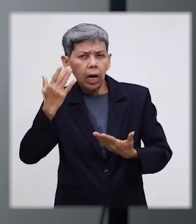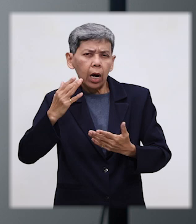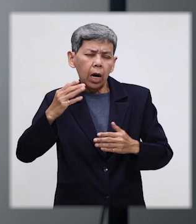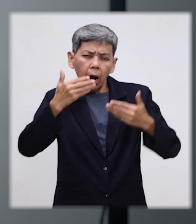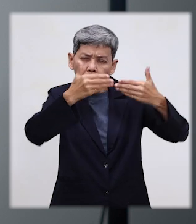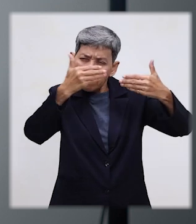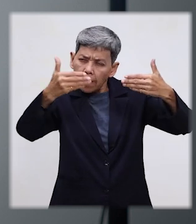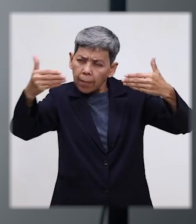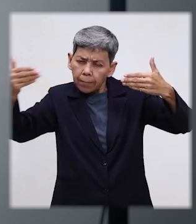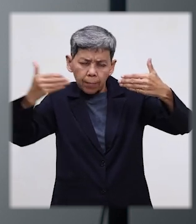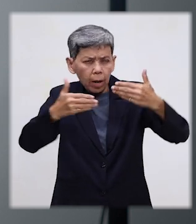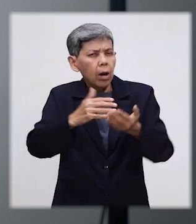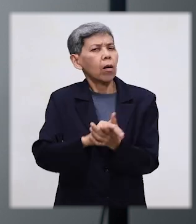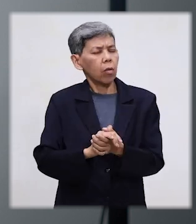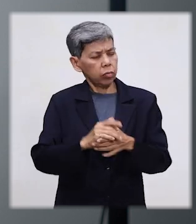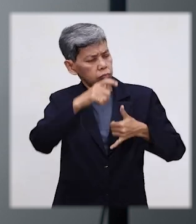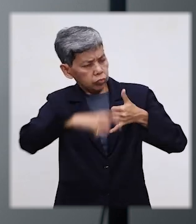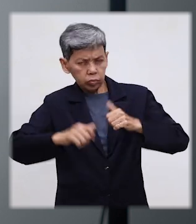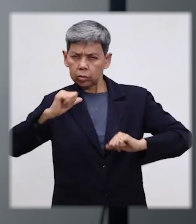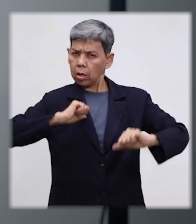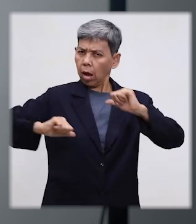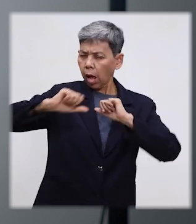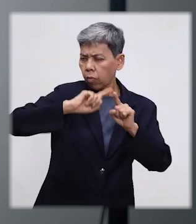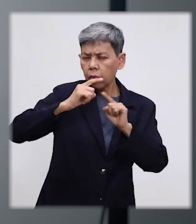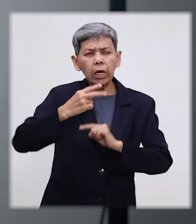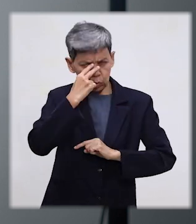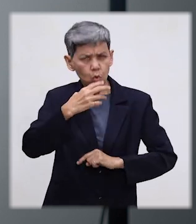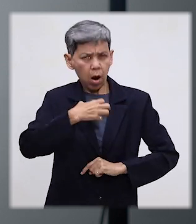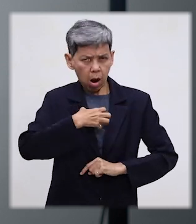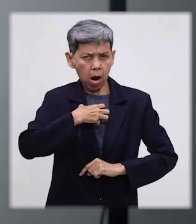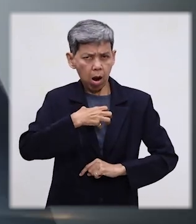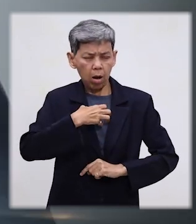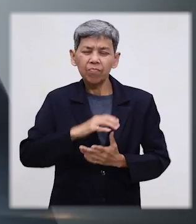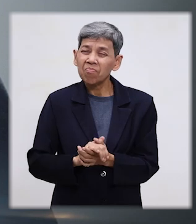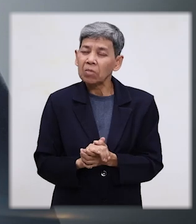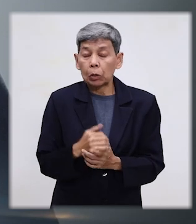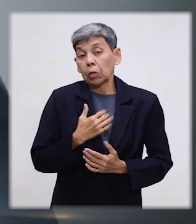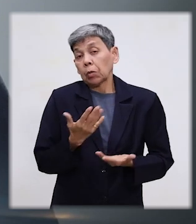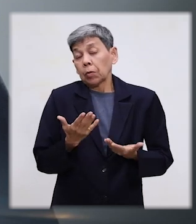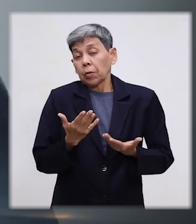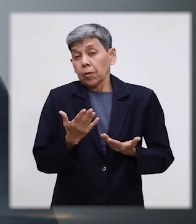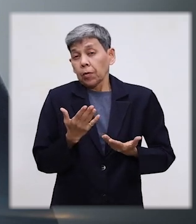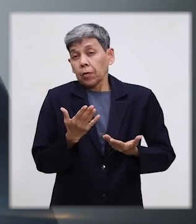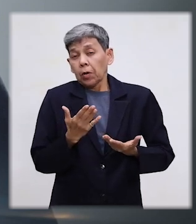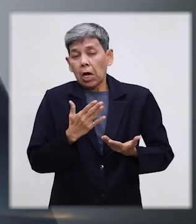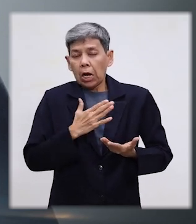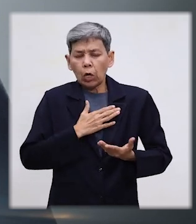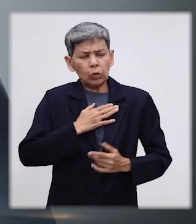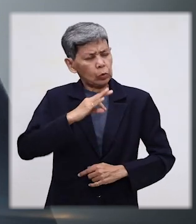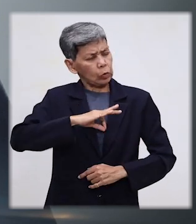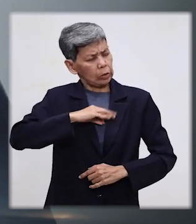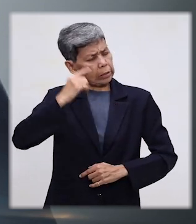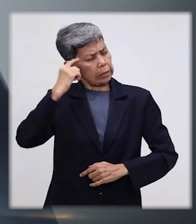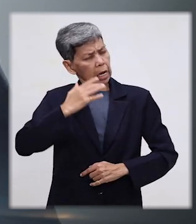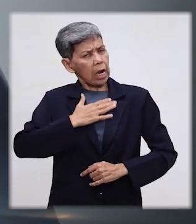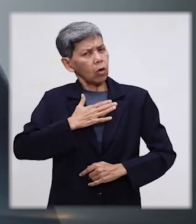พมุมมองการสื่อสารที่พี่เขาทำออกมาเป็นยังไงมันคือสิ่งที่คือคาใจมาตล